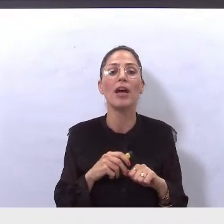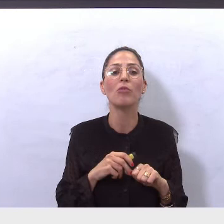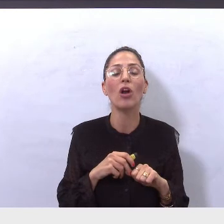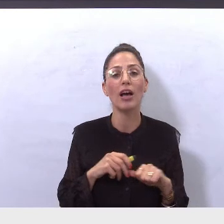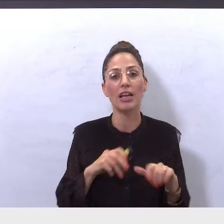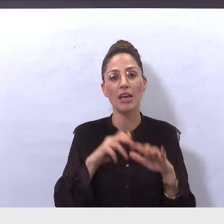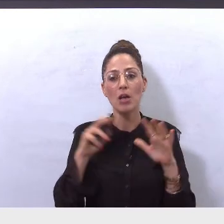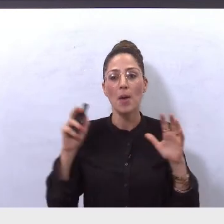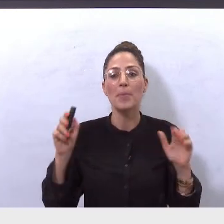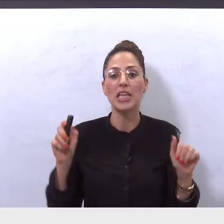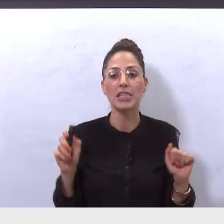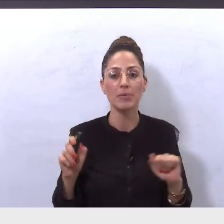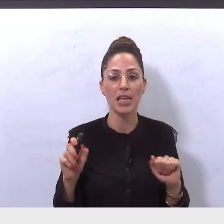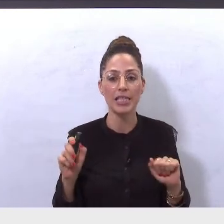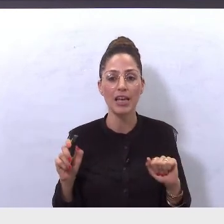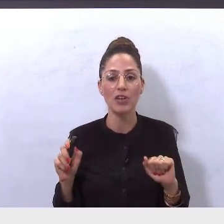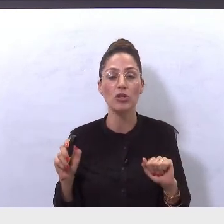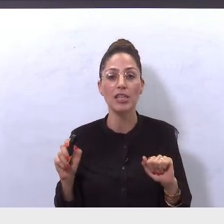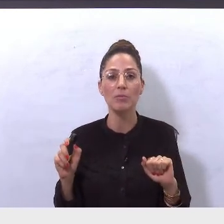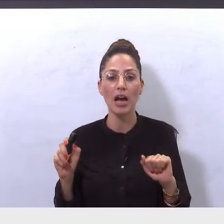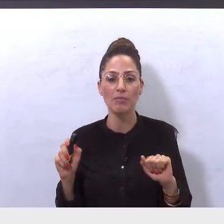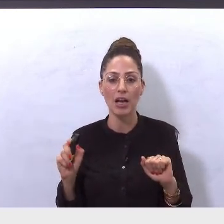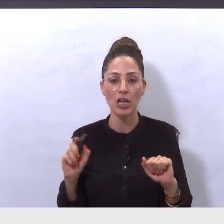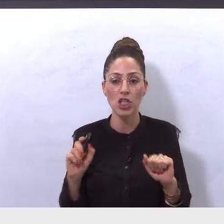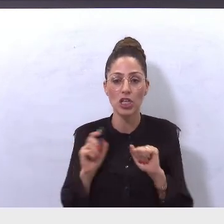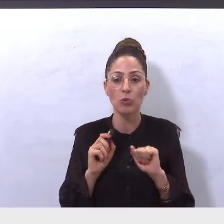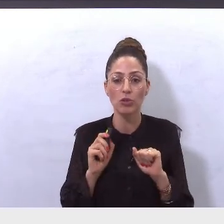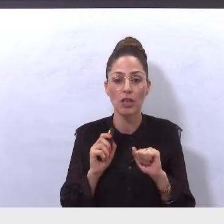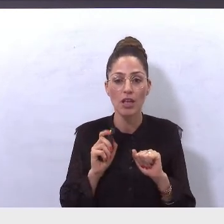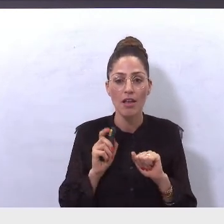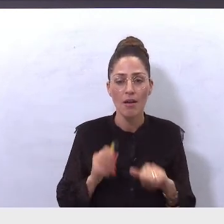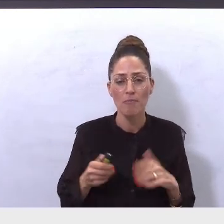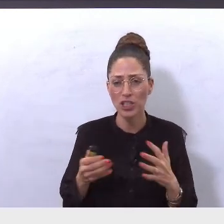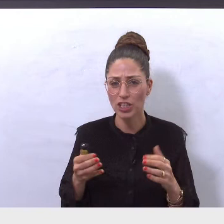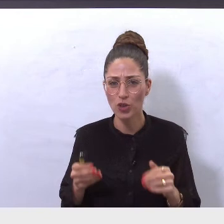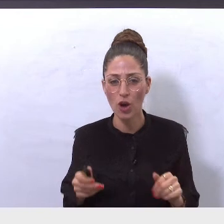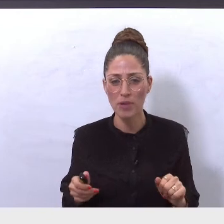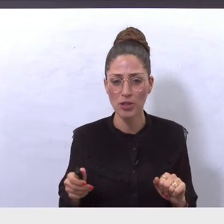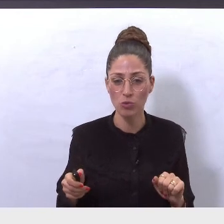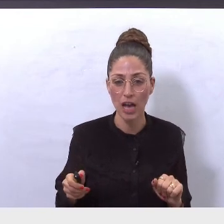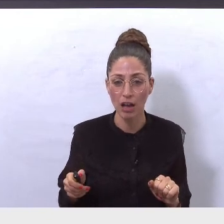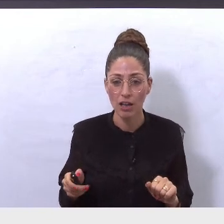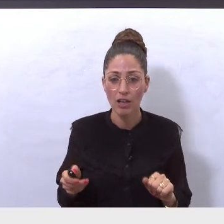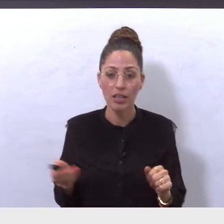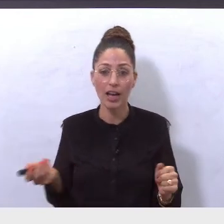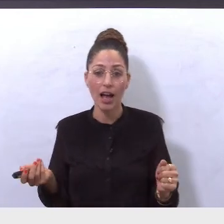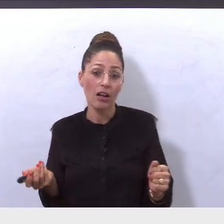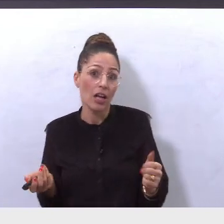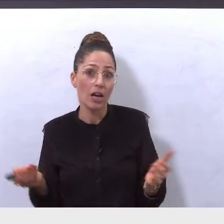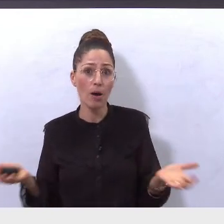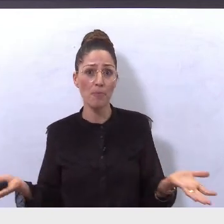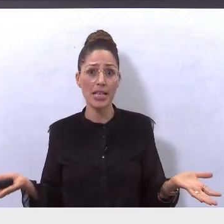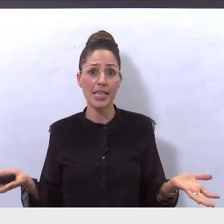שונים שבהם כל החלקים מתייחסים זה לזה ויוצרים יחד מעגל של שלמות. מה שאנחנו רואים בתמונה